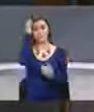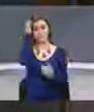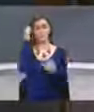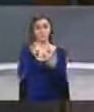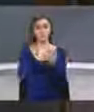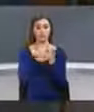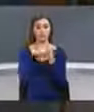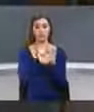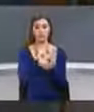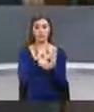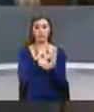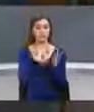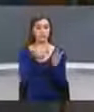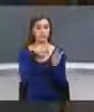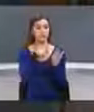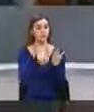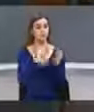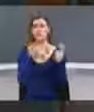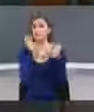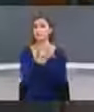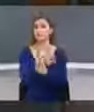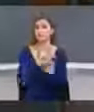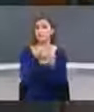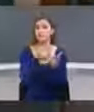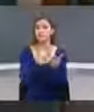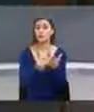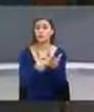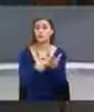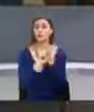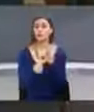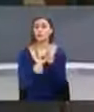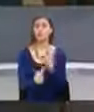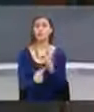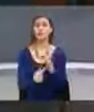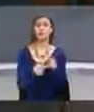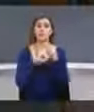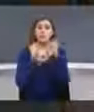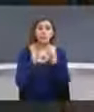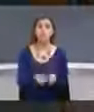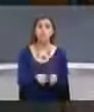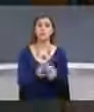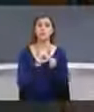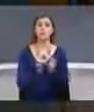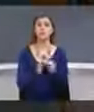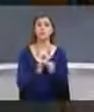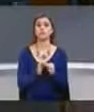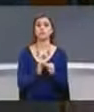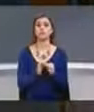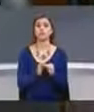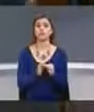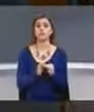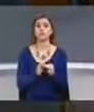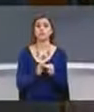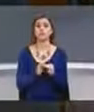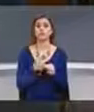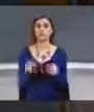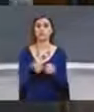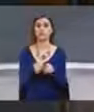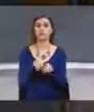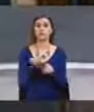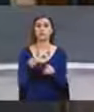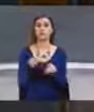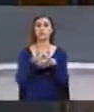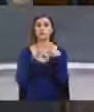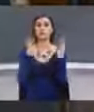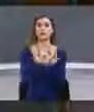ligj nuk e lexova kërkund që është obligative për çdo institucion që ta